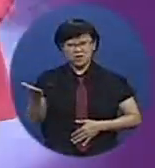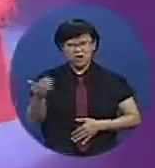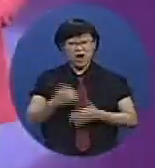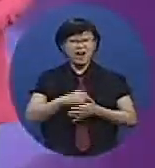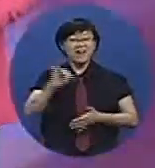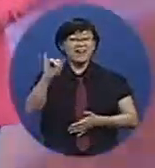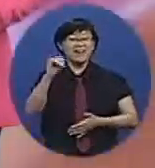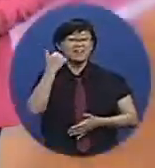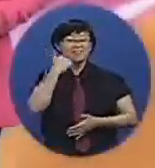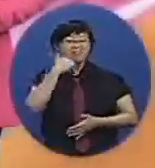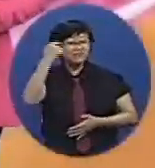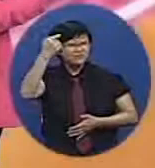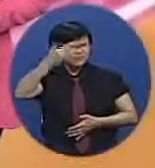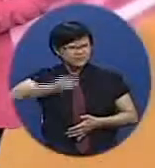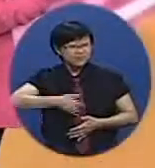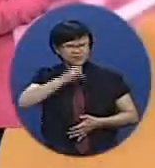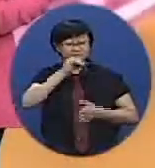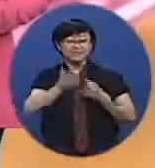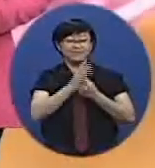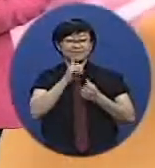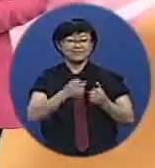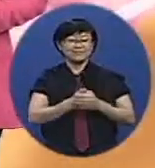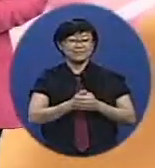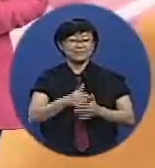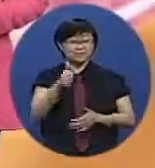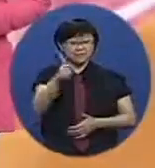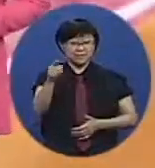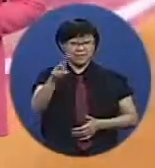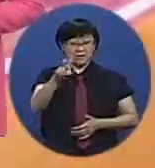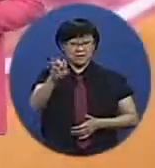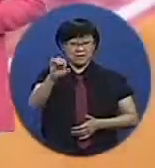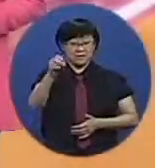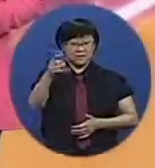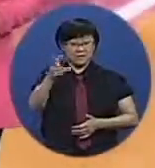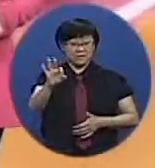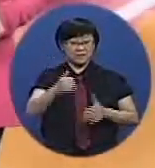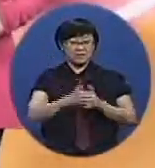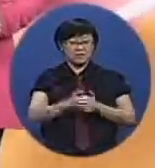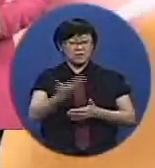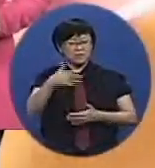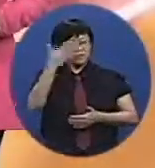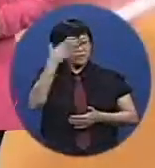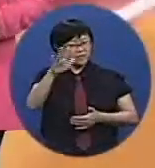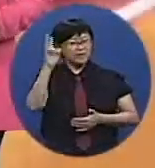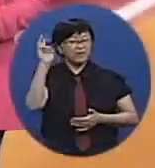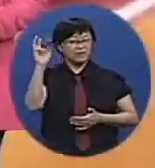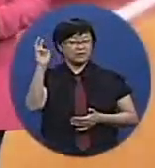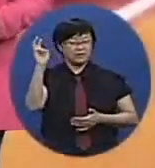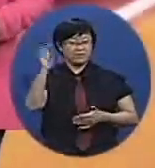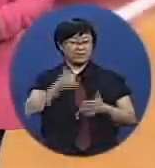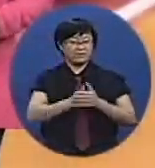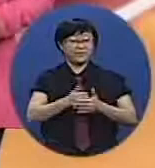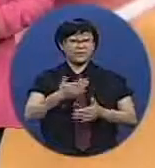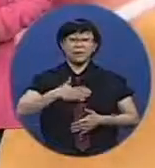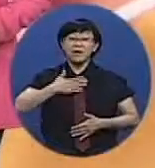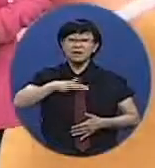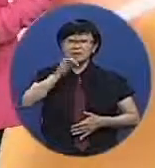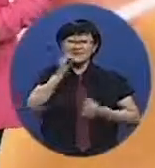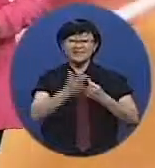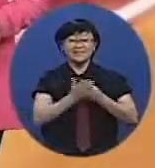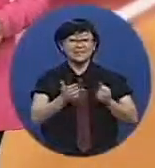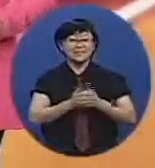분은 누구냐고 여쭤본 분 계시죠? 네. 예, 우리 허미영 씨 생소한 분들이 많이 계세요. 저는